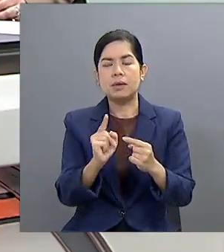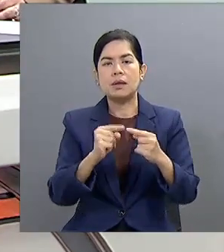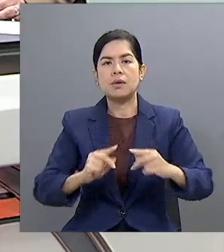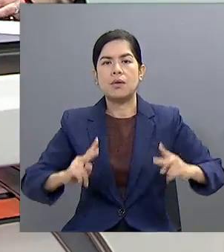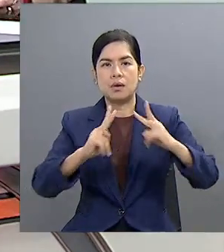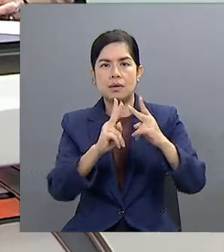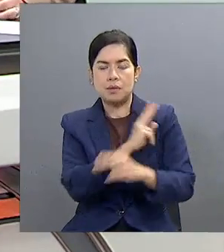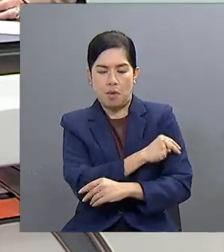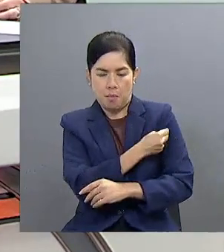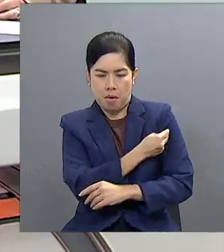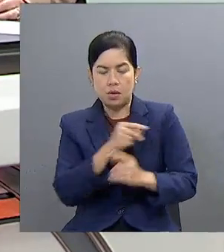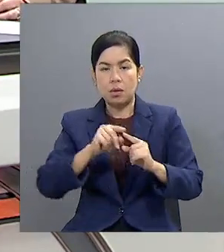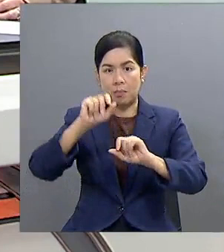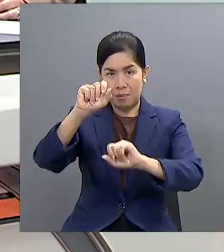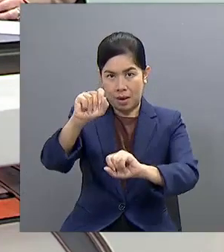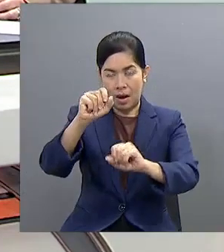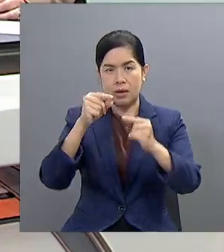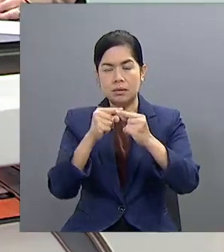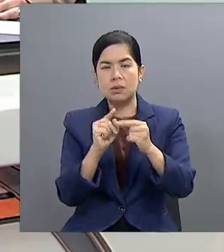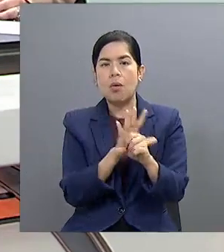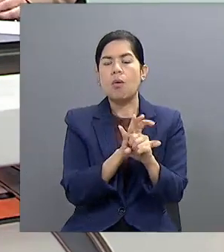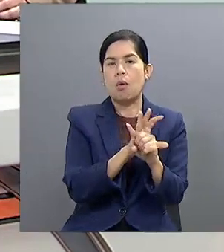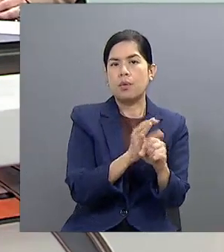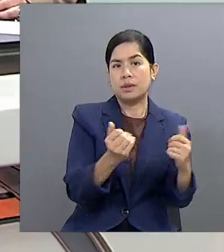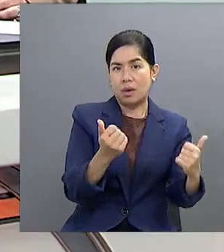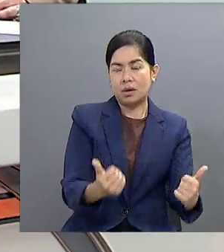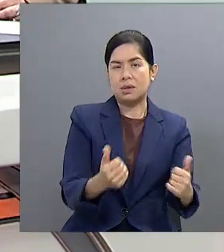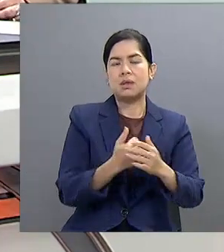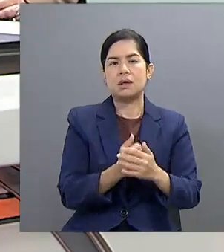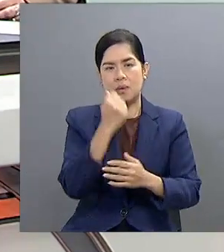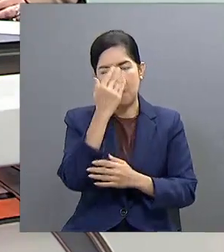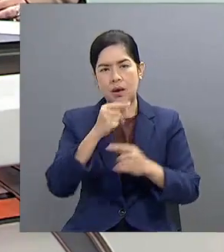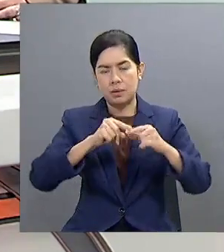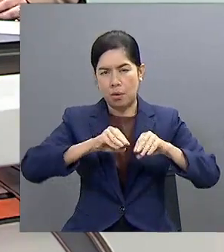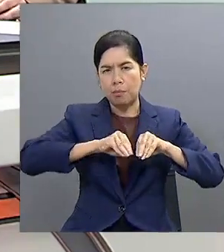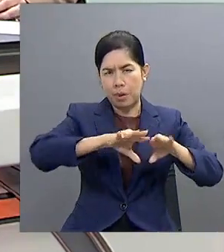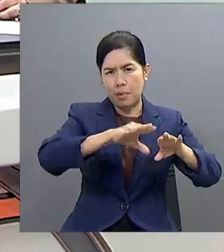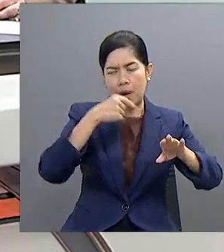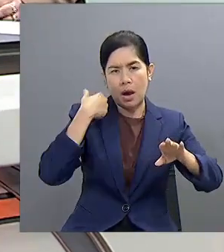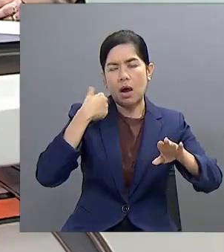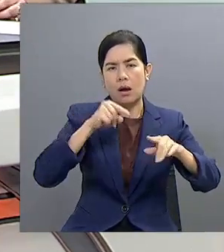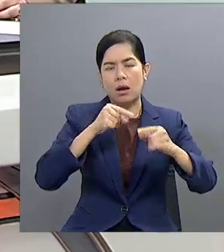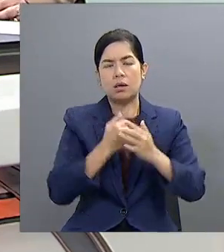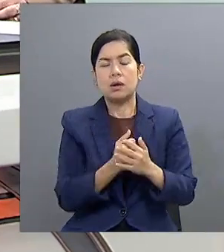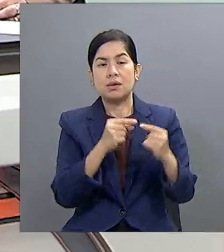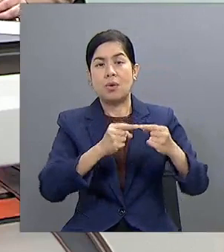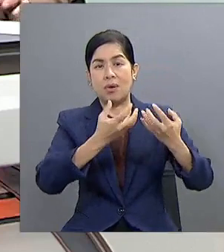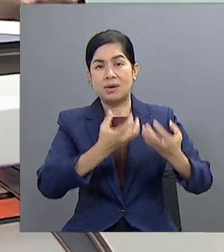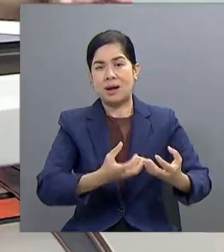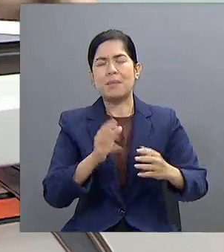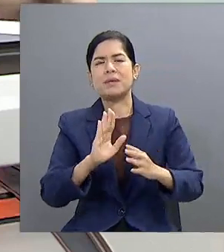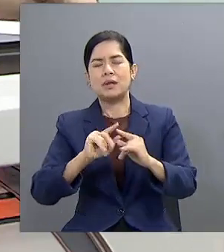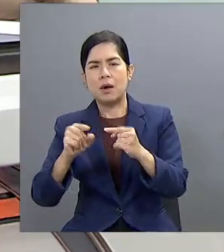ให้คม 19เนี่ยเป็นอยู่ในระยะหลังการระบาดใหญ่ไปแล้วนะคะแต่ไม่ได้ทำให้ลงการเตรียมความพร้อมโรงพยาบาล